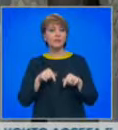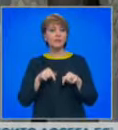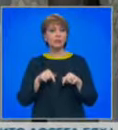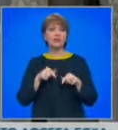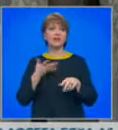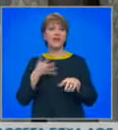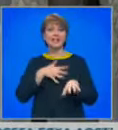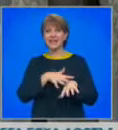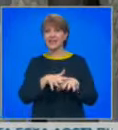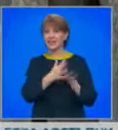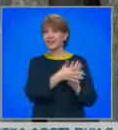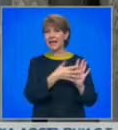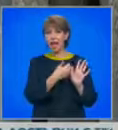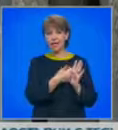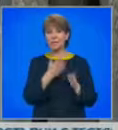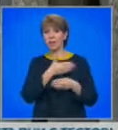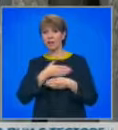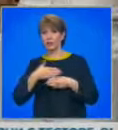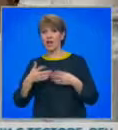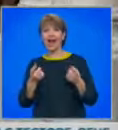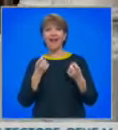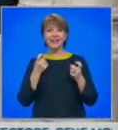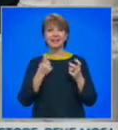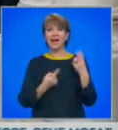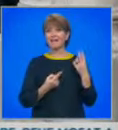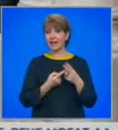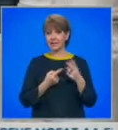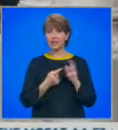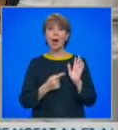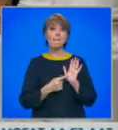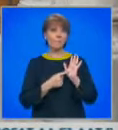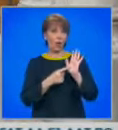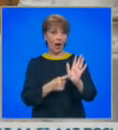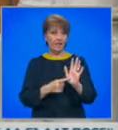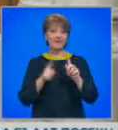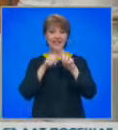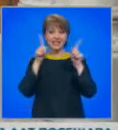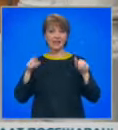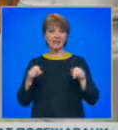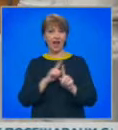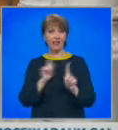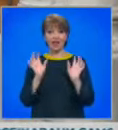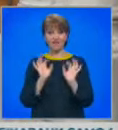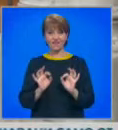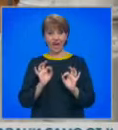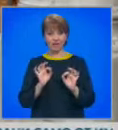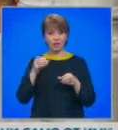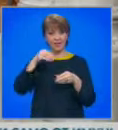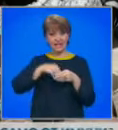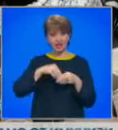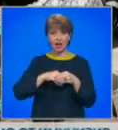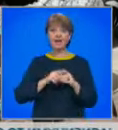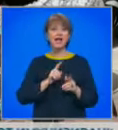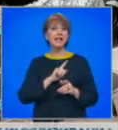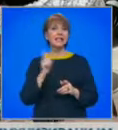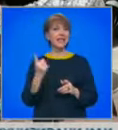писта продължава. Почти всяка гръцка телевизия е показала, че сертификати с невярно съдържание могат да се купят не само от България,